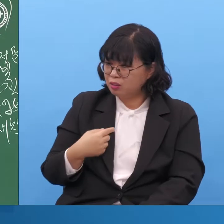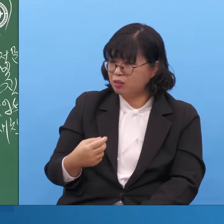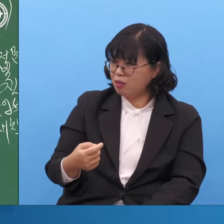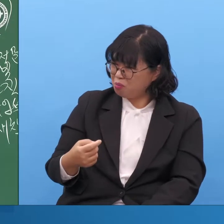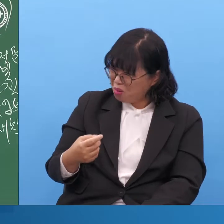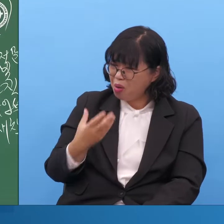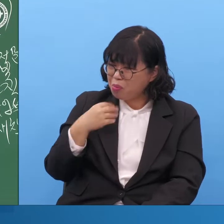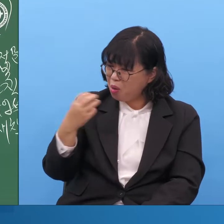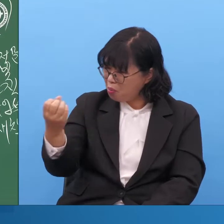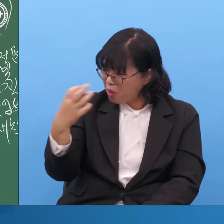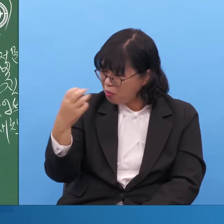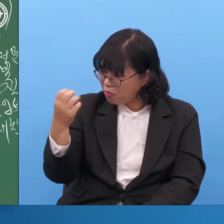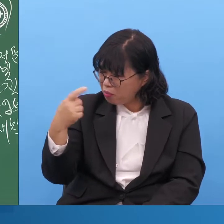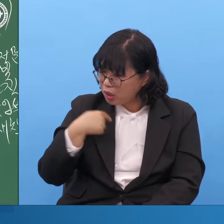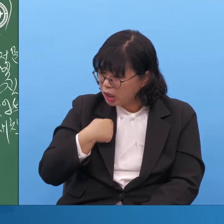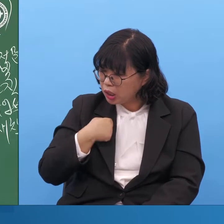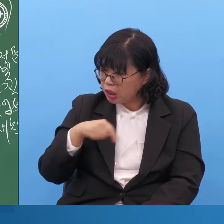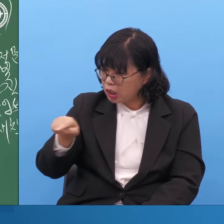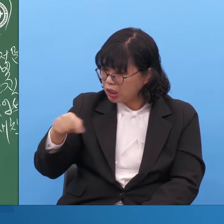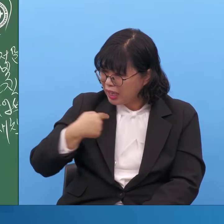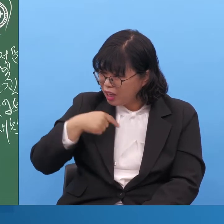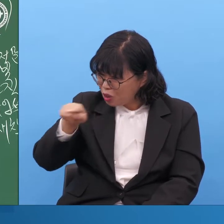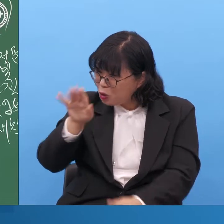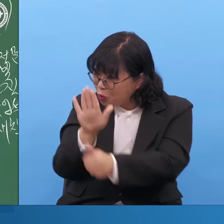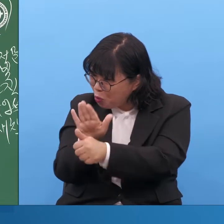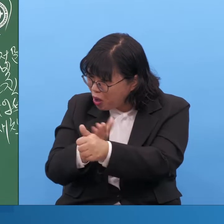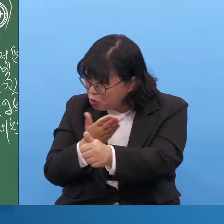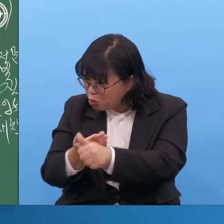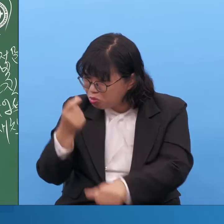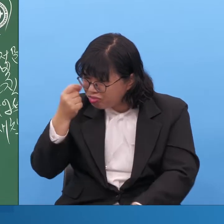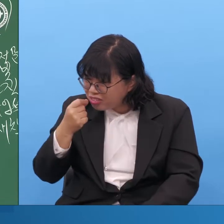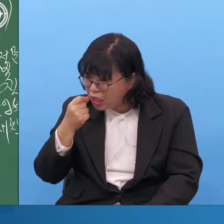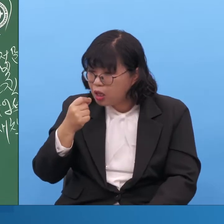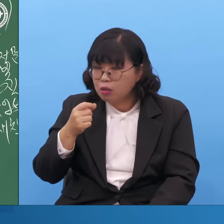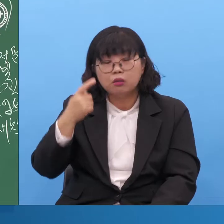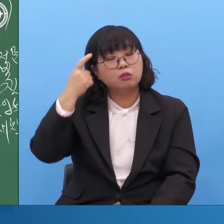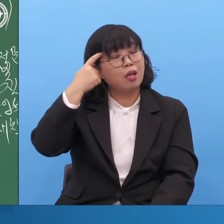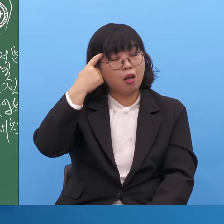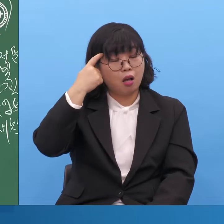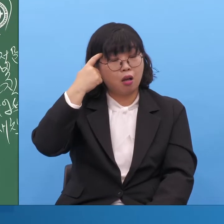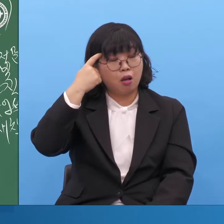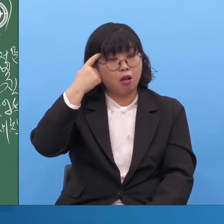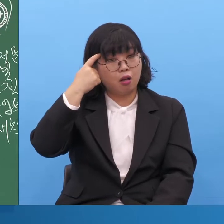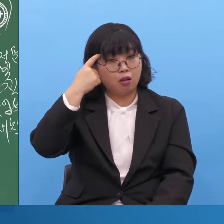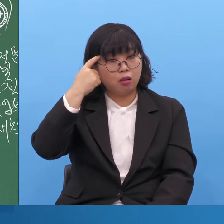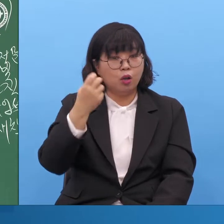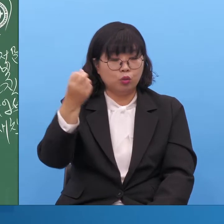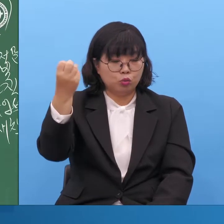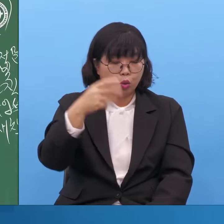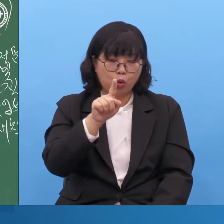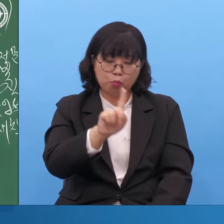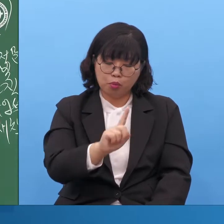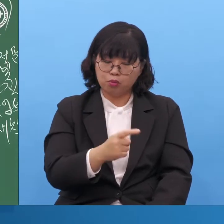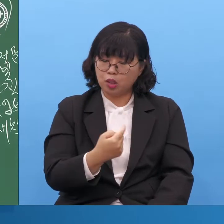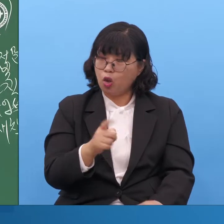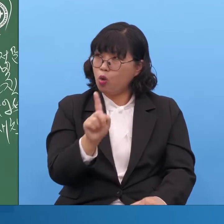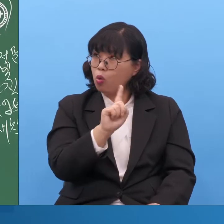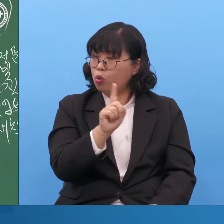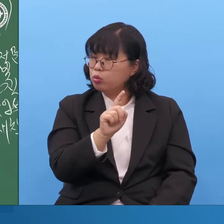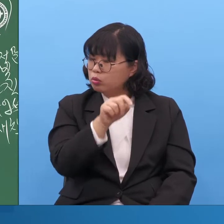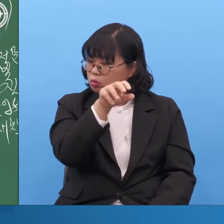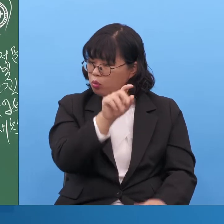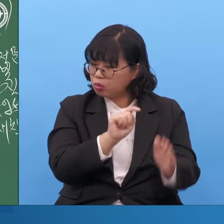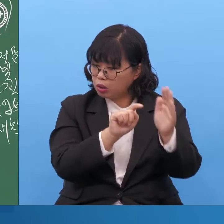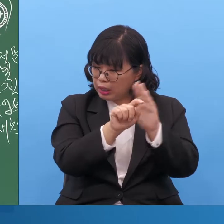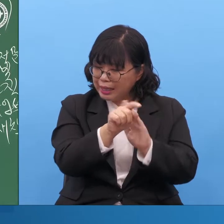우리를 뭐 대접해 준다라고 생각하더라고요. 그것도 바꿔야 돼요. And 왜 one thing 그래야 that our 됩니까? pastor and his pastor need to be careful is that when they go someplace, they think church 필요하다면 officers need to 우리도 host them. 대접합니다. There's